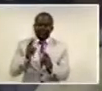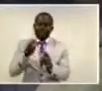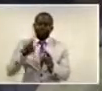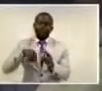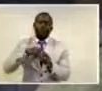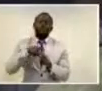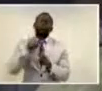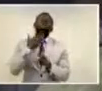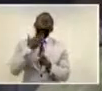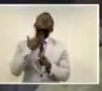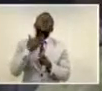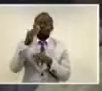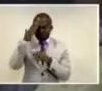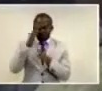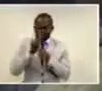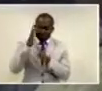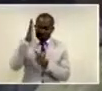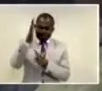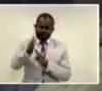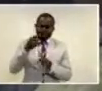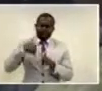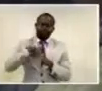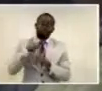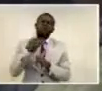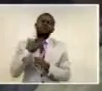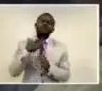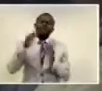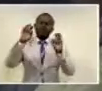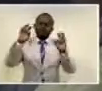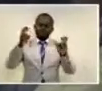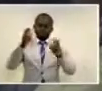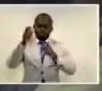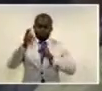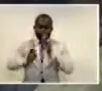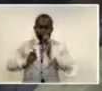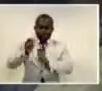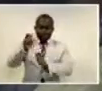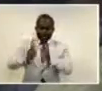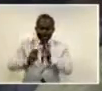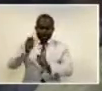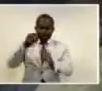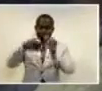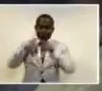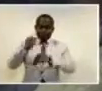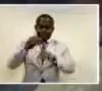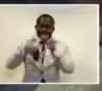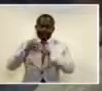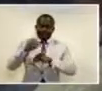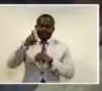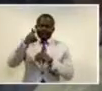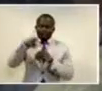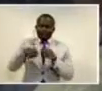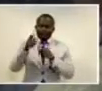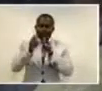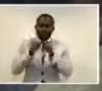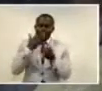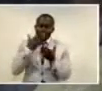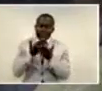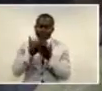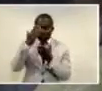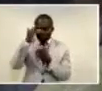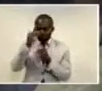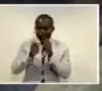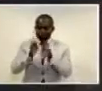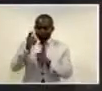nabyo bikagira inzira tukamenya ibyo ari byo twifuza yuko amata ducuruza yaba amata meza kuko amata ni